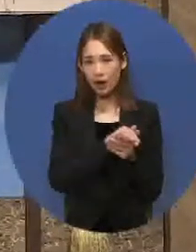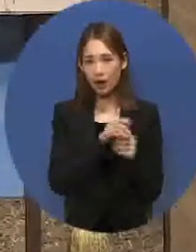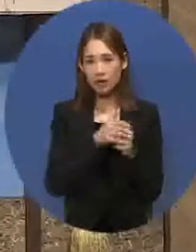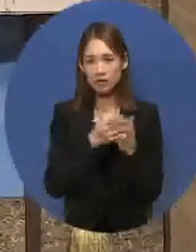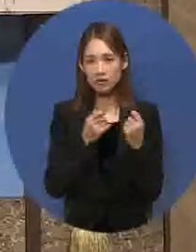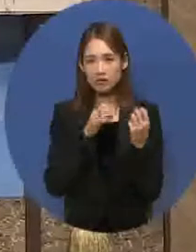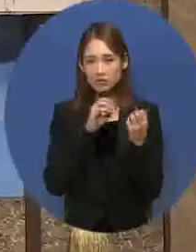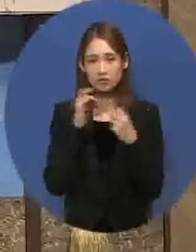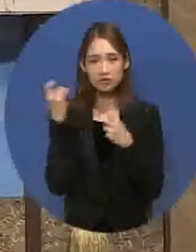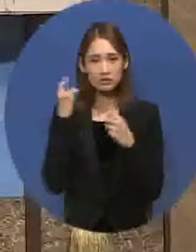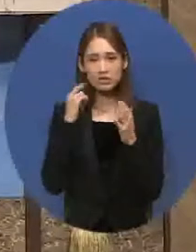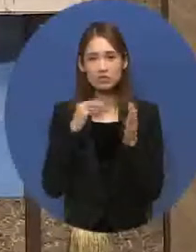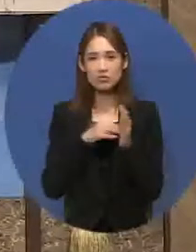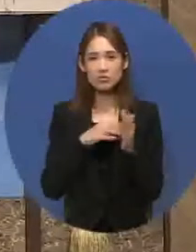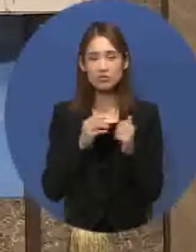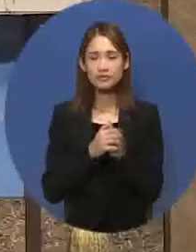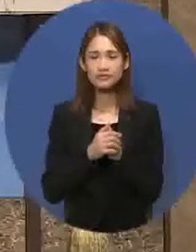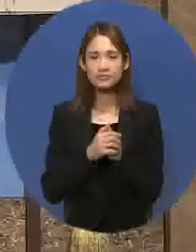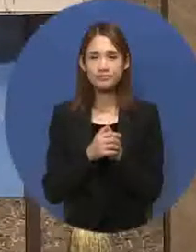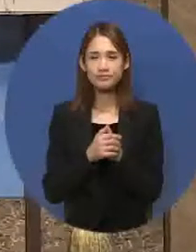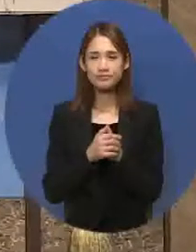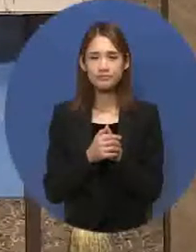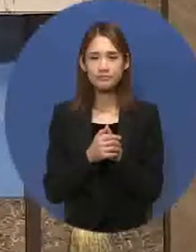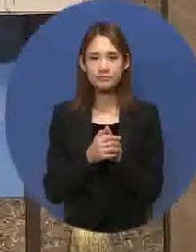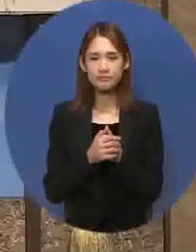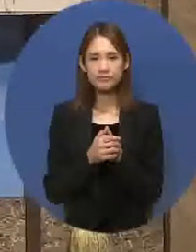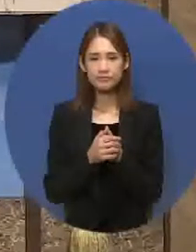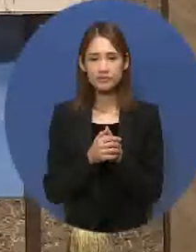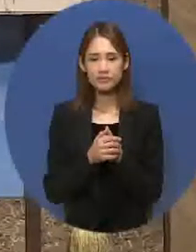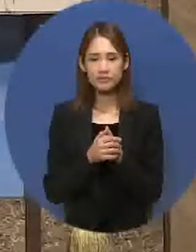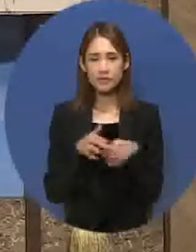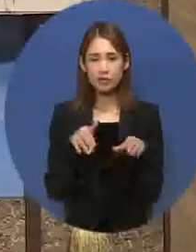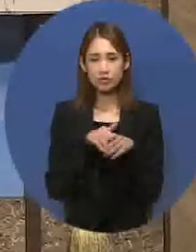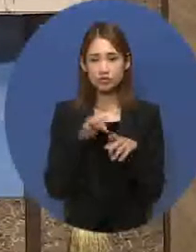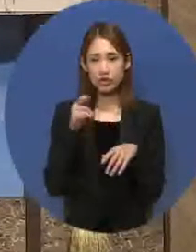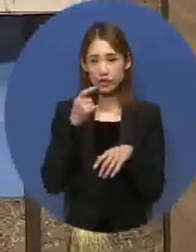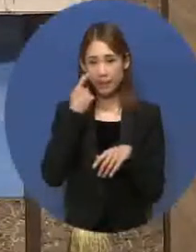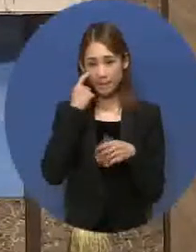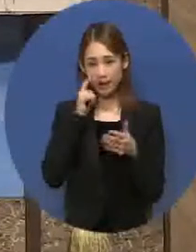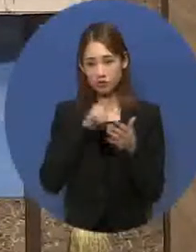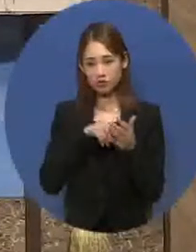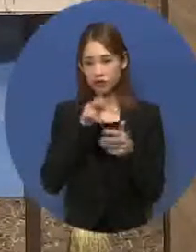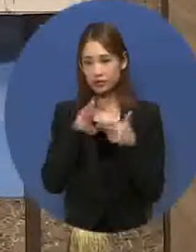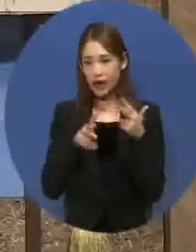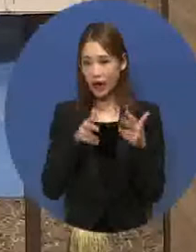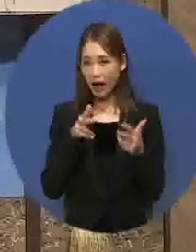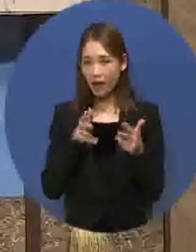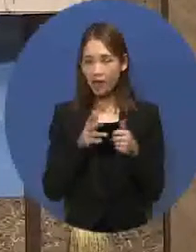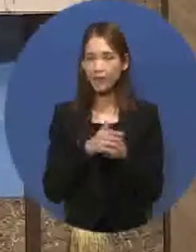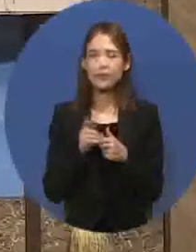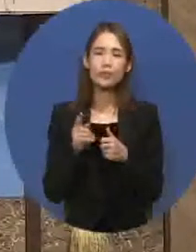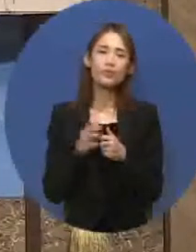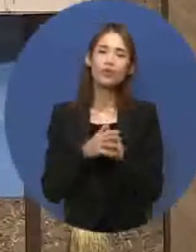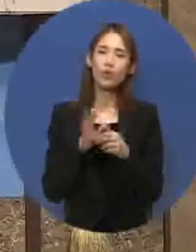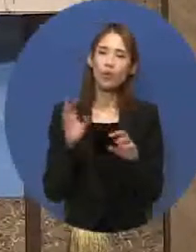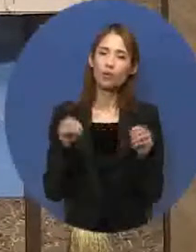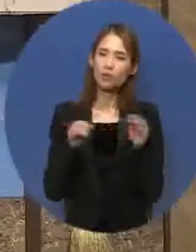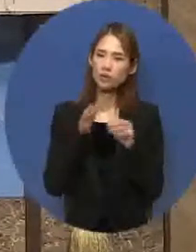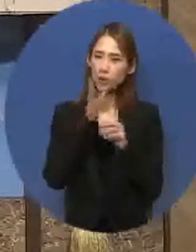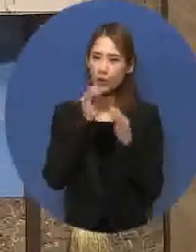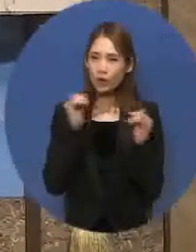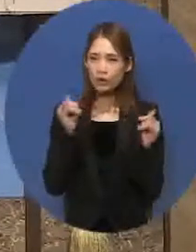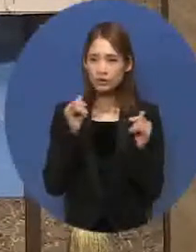그런 이야기를 들었습니다. 그런 이런 문화재 발굴 사업처럼 노인이기 때문에